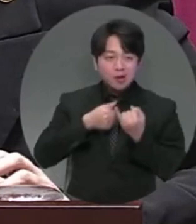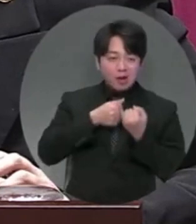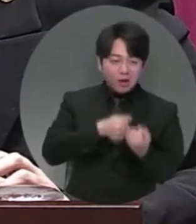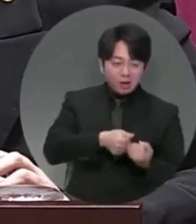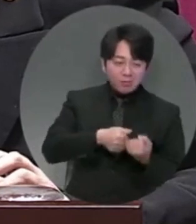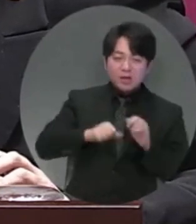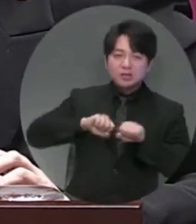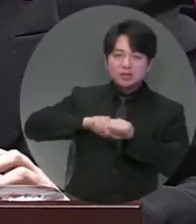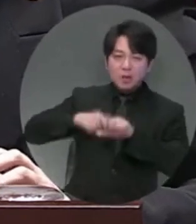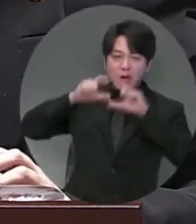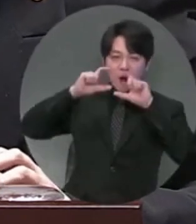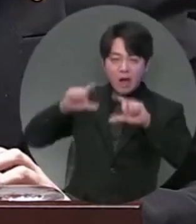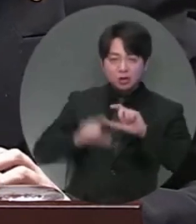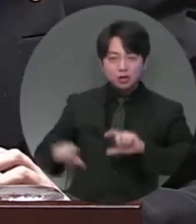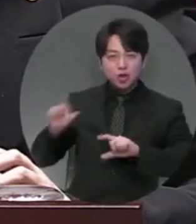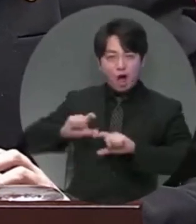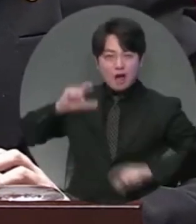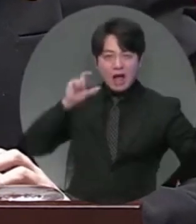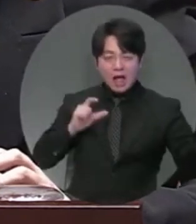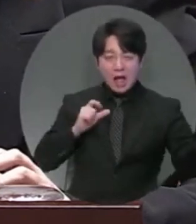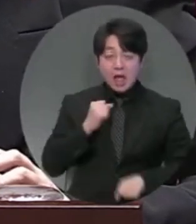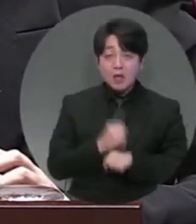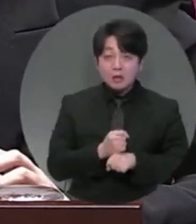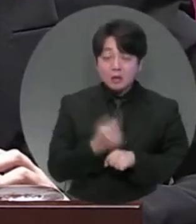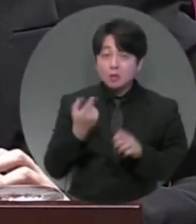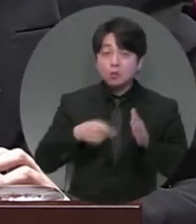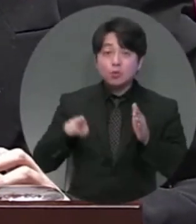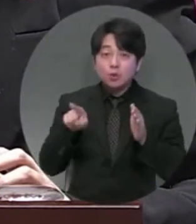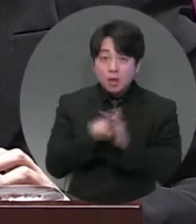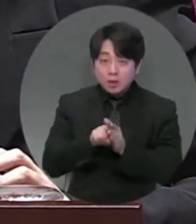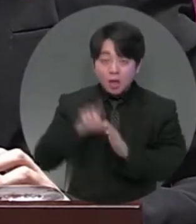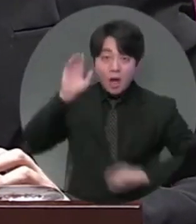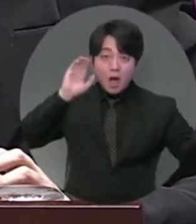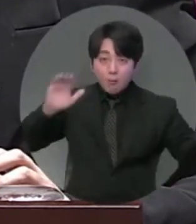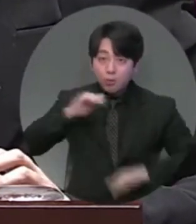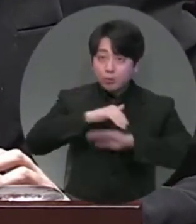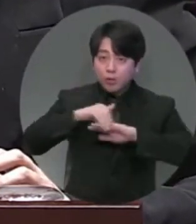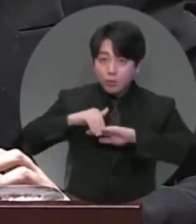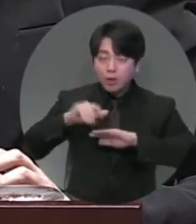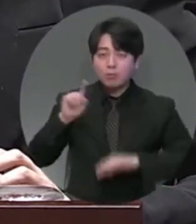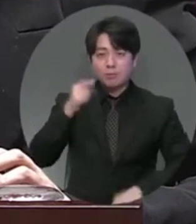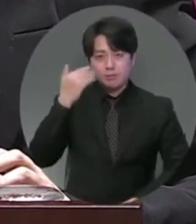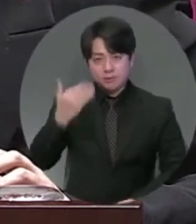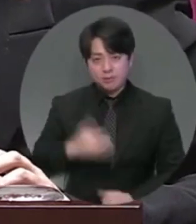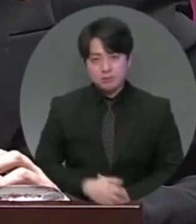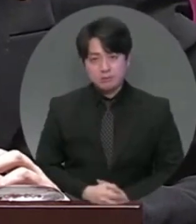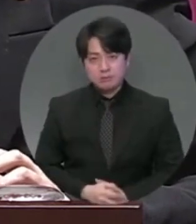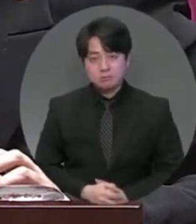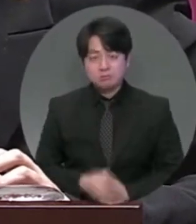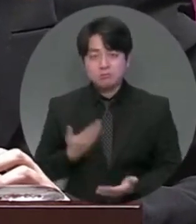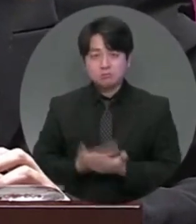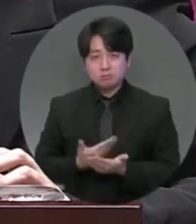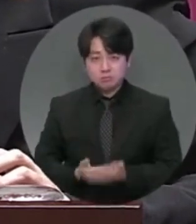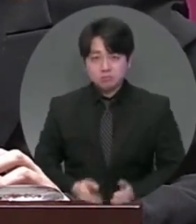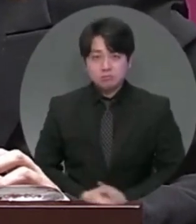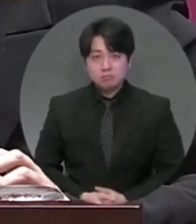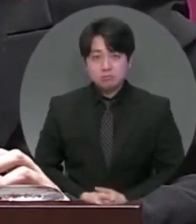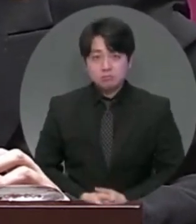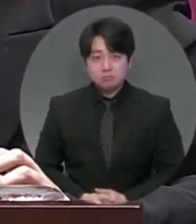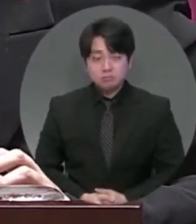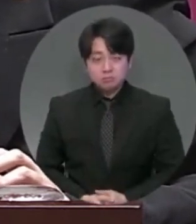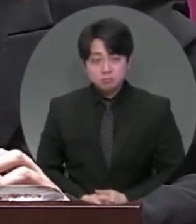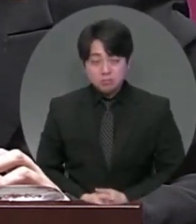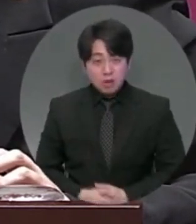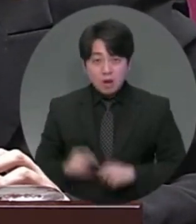위한 다른 입법 노력은 어떤 식으로 하시고 있는지 하실 계획인지를 알려주셨으면 좋겠어요 왜냐하면 이런 노력 없이 법원이 해석을 바꾸고